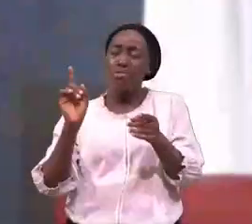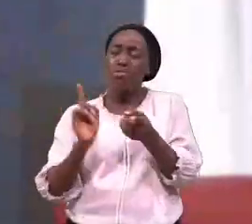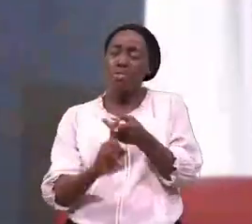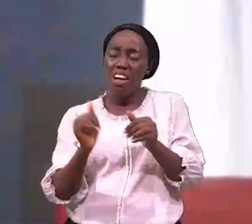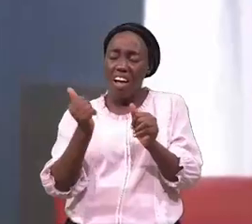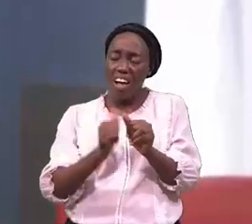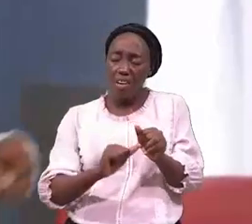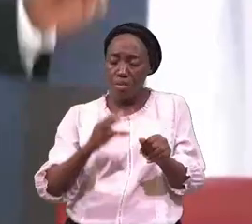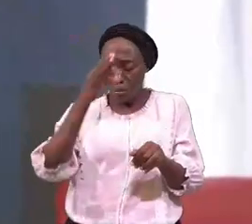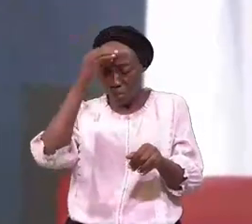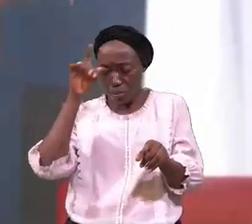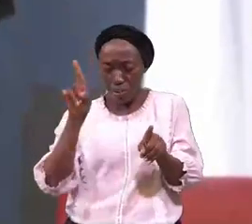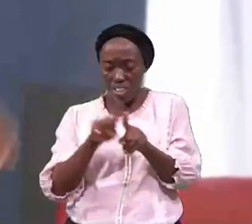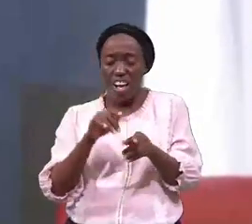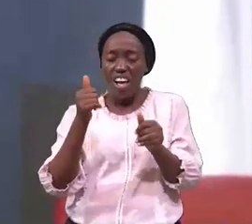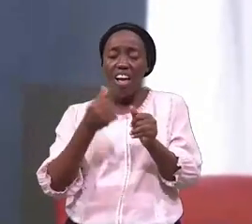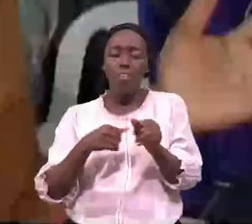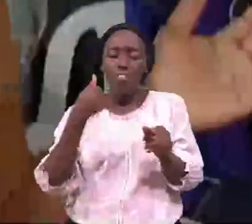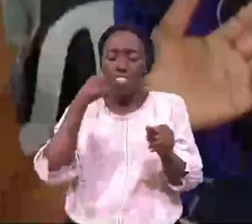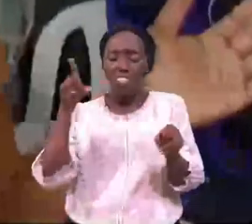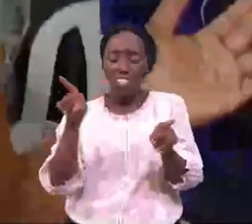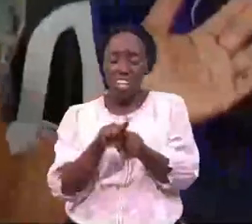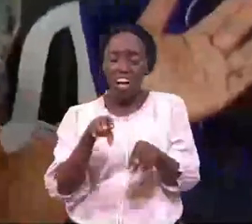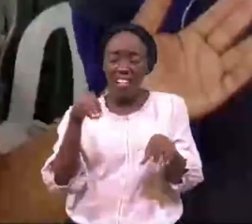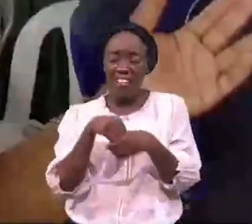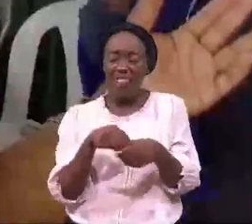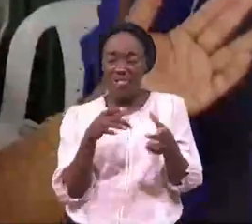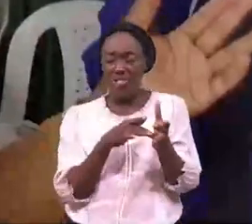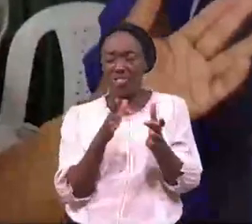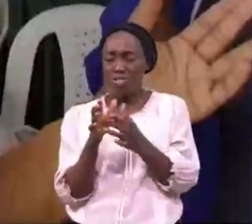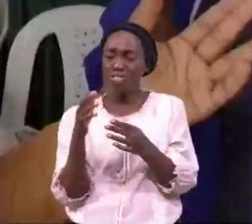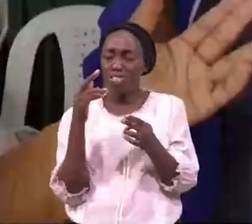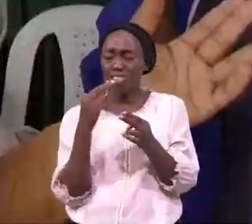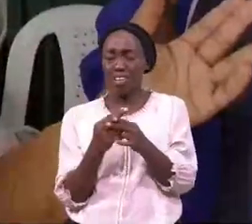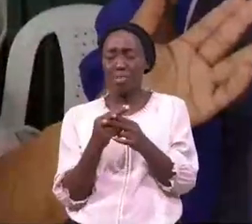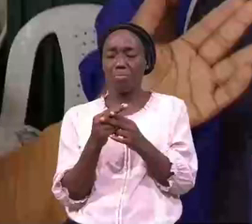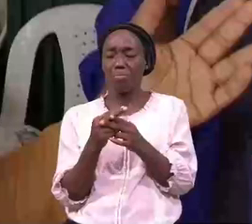Par chaque frère, chaque sœur, au nom de Jésus.